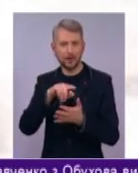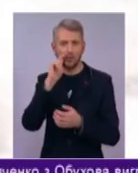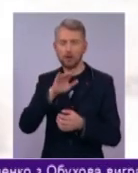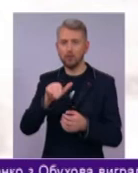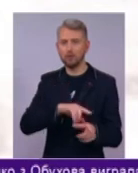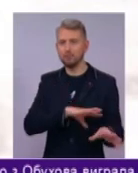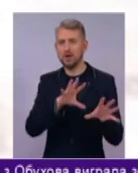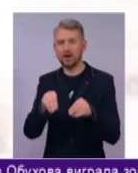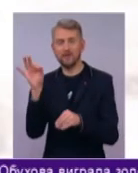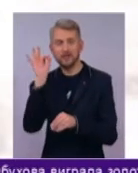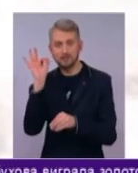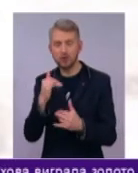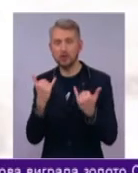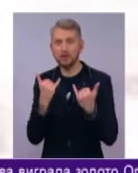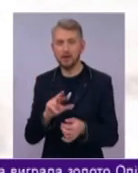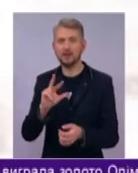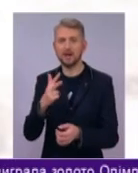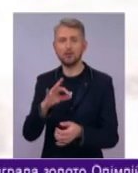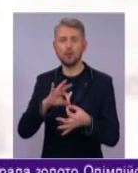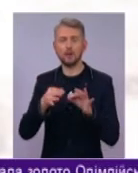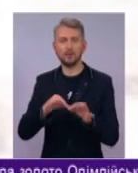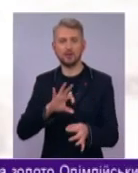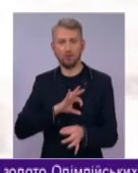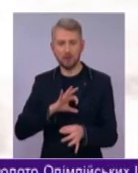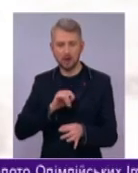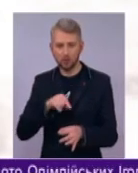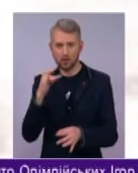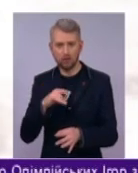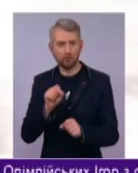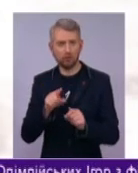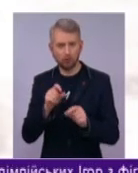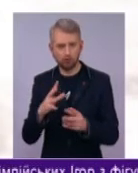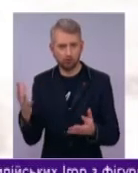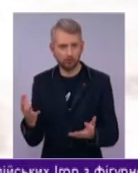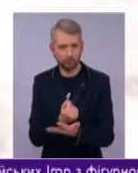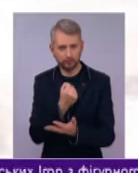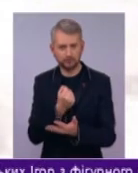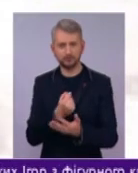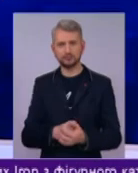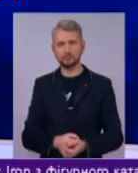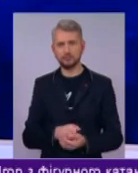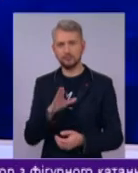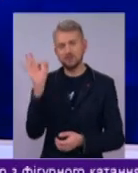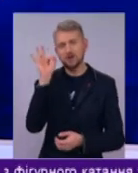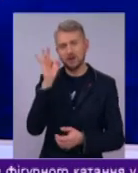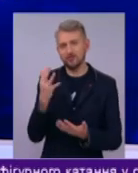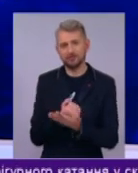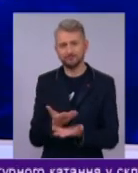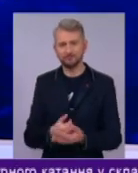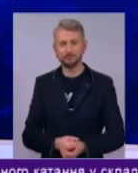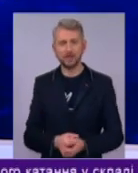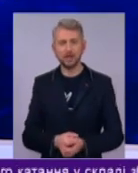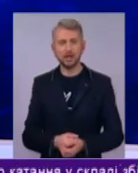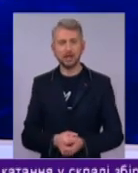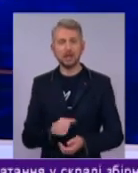Німеччини. І ось вже третю олімпійську медаль, цього разу золоту, кладе вона до скарбнички «Бундестім». Ну